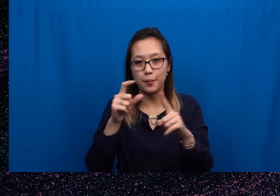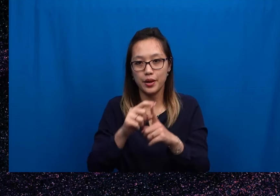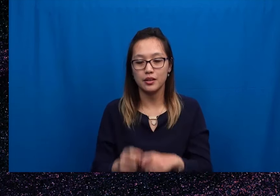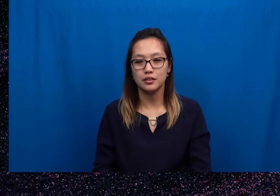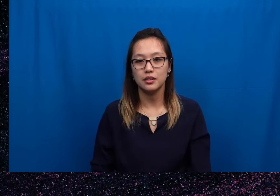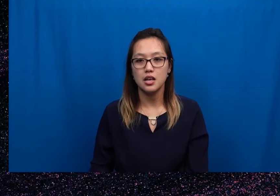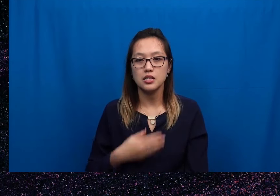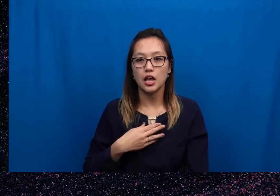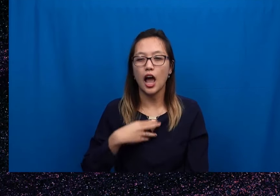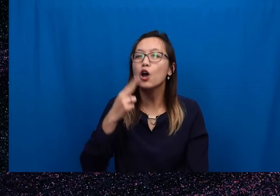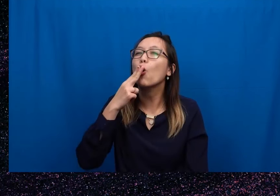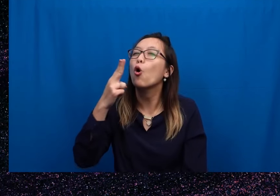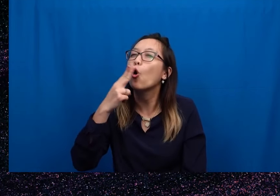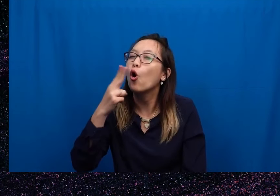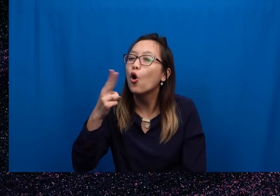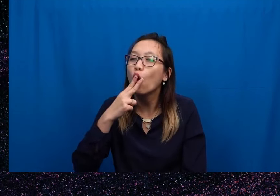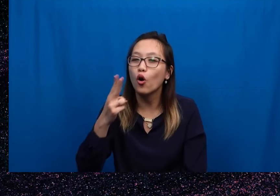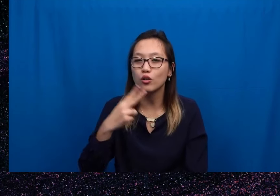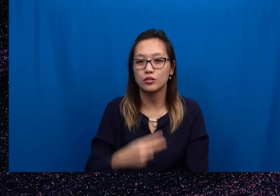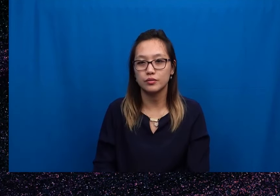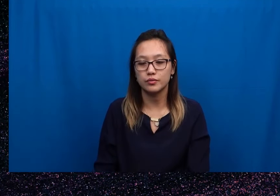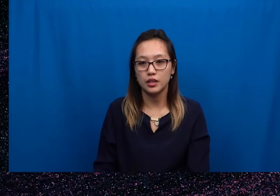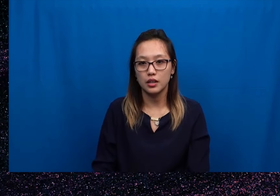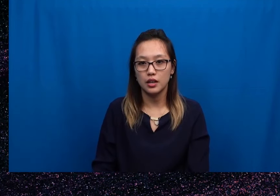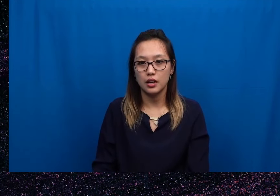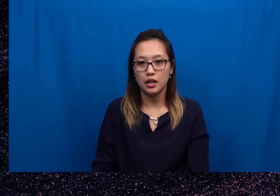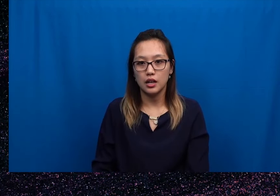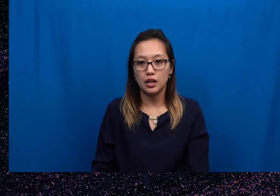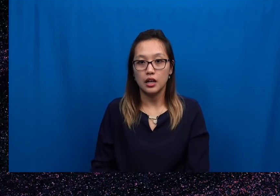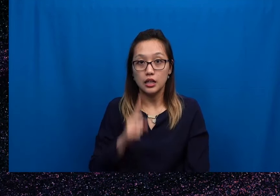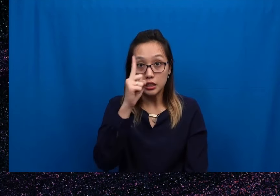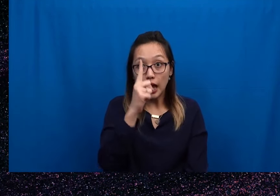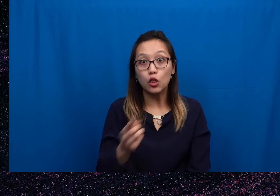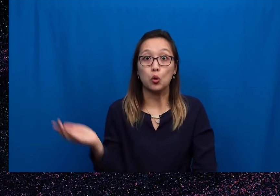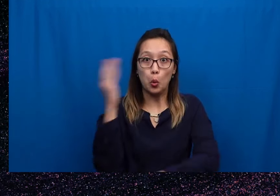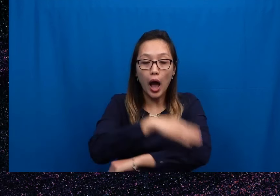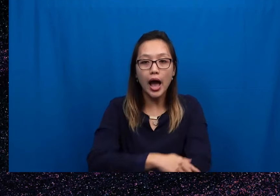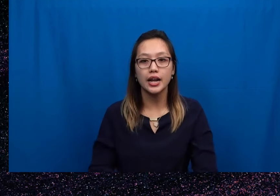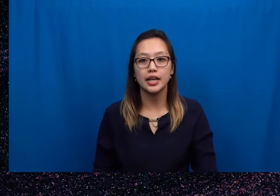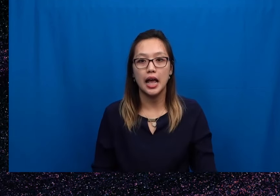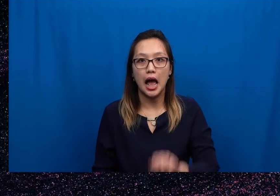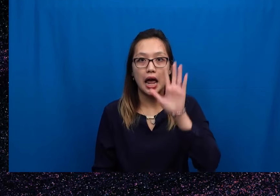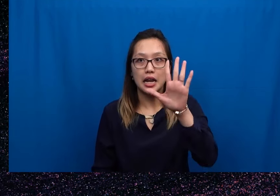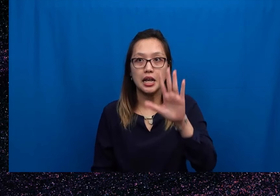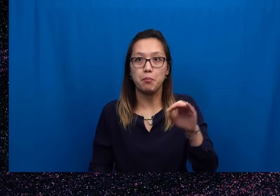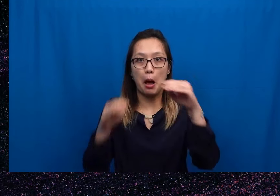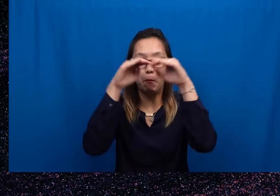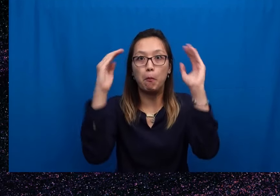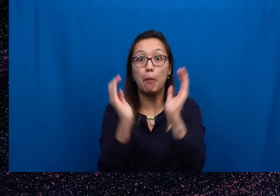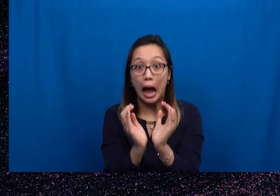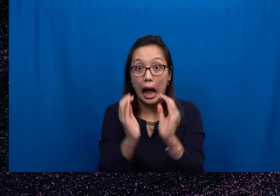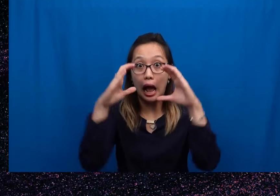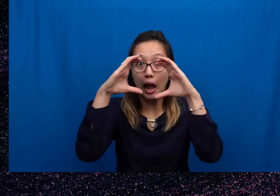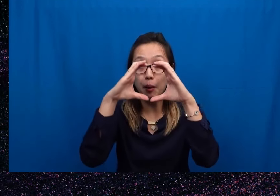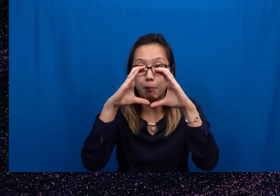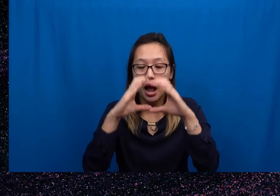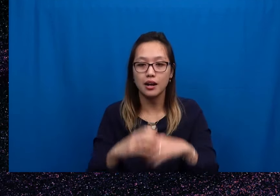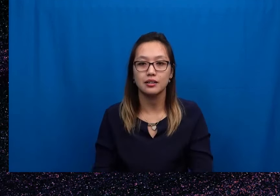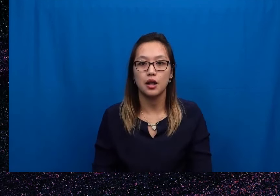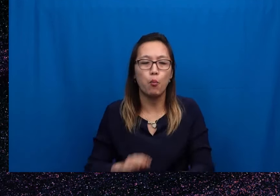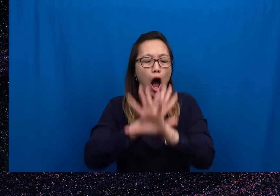rokok. Satu hari saya bisa habis 5 pak. Satu hari saya bisa habis 5 pak,